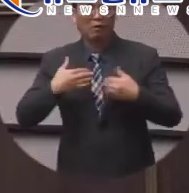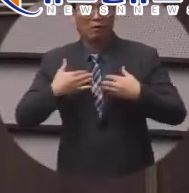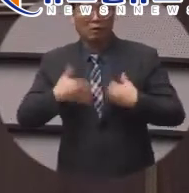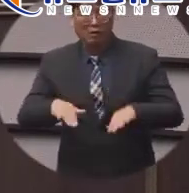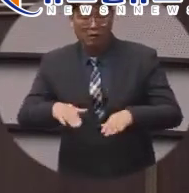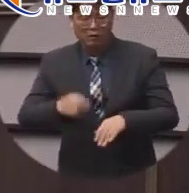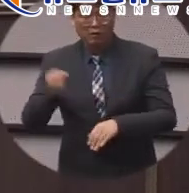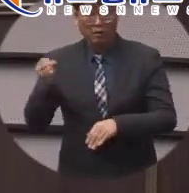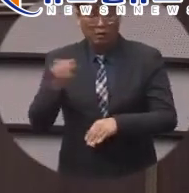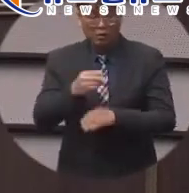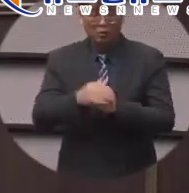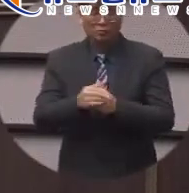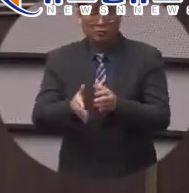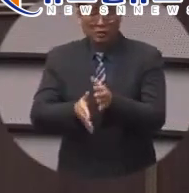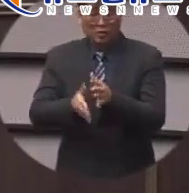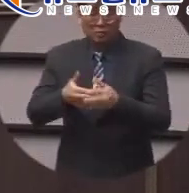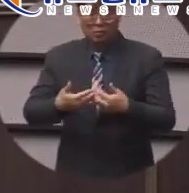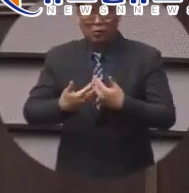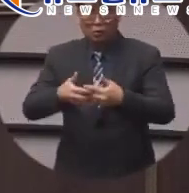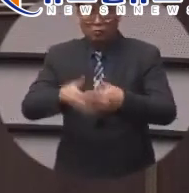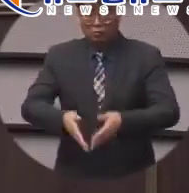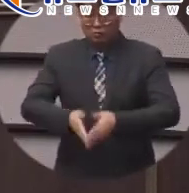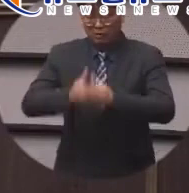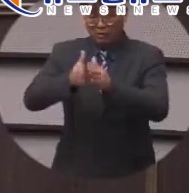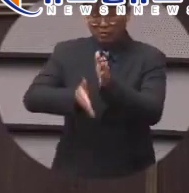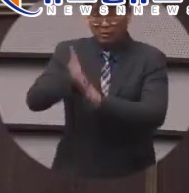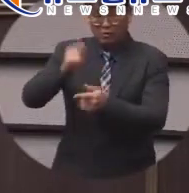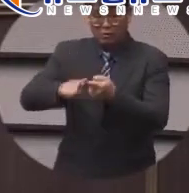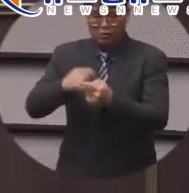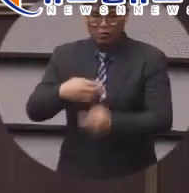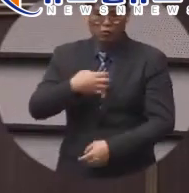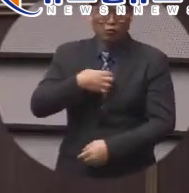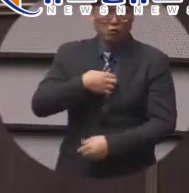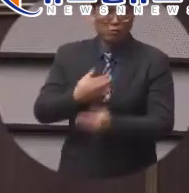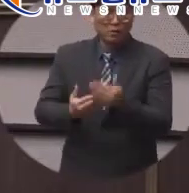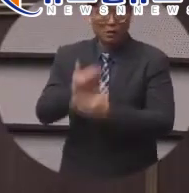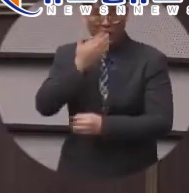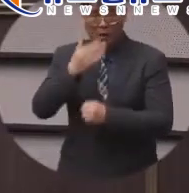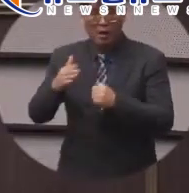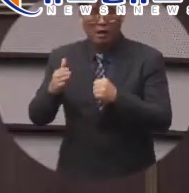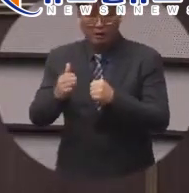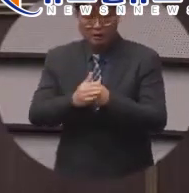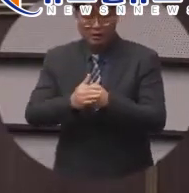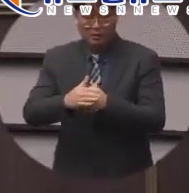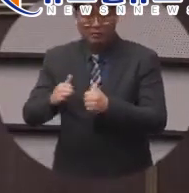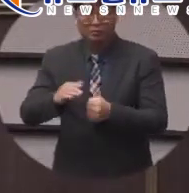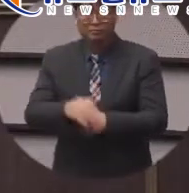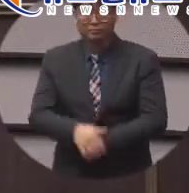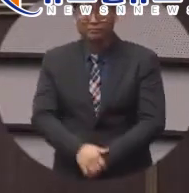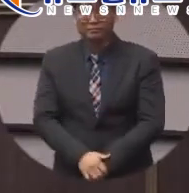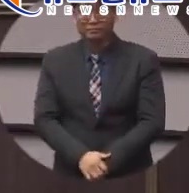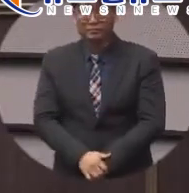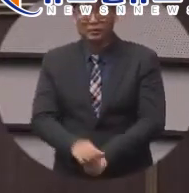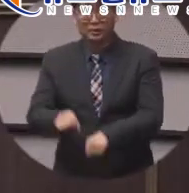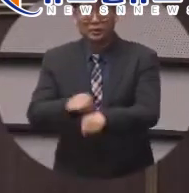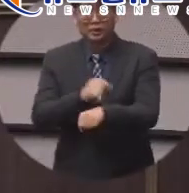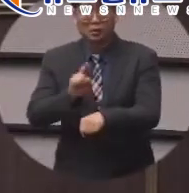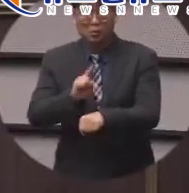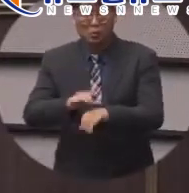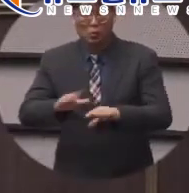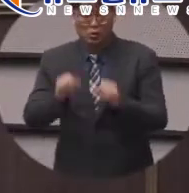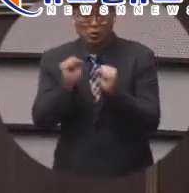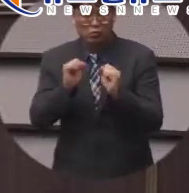사면 공사장 등의 시설에 구조적인 악영향을 초래하여 안전사고의 위험이 커집니다. 특히